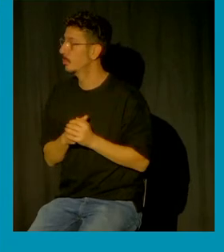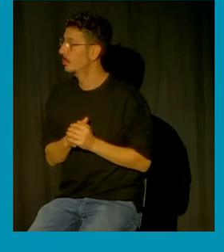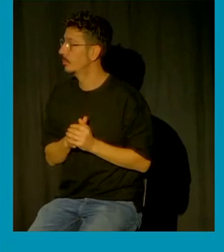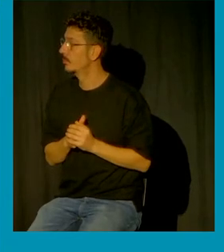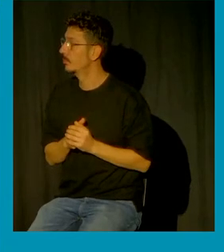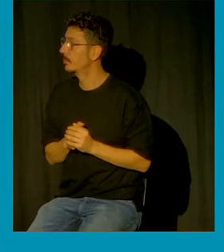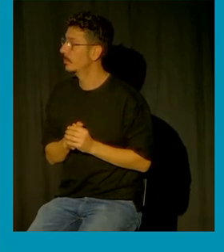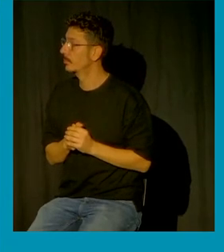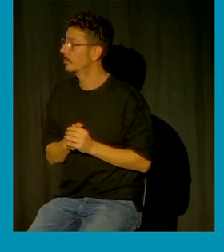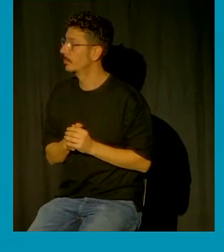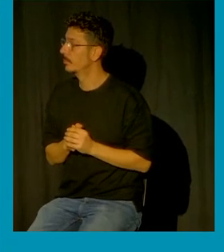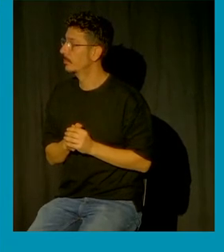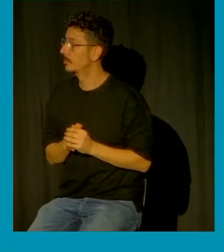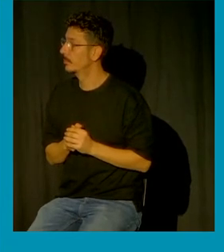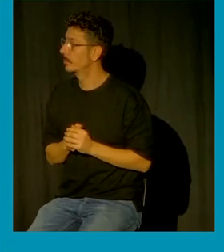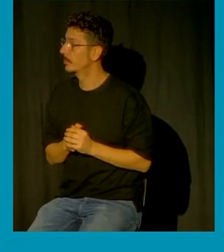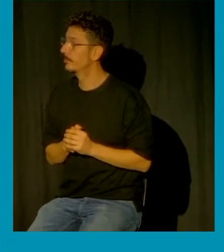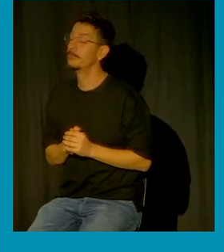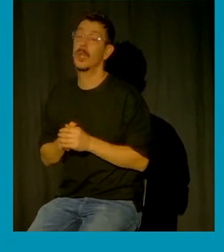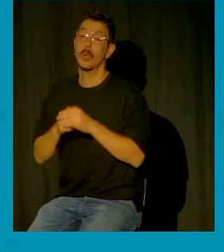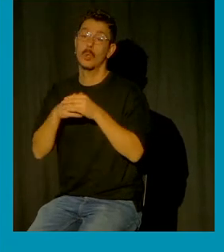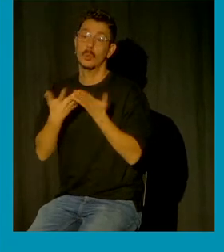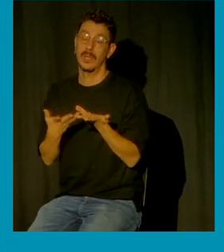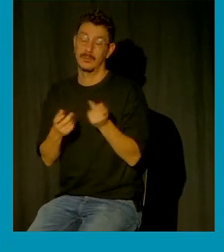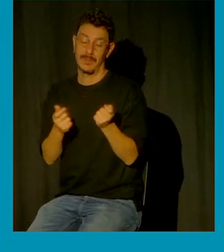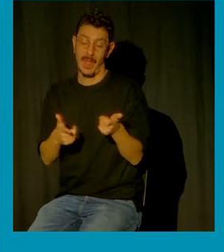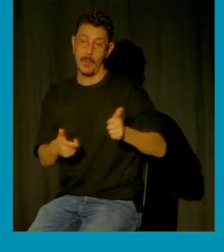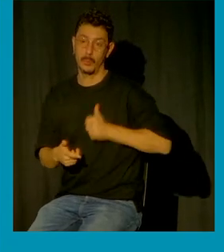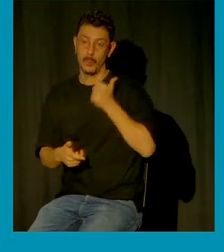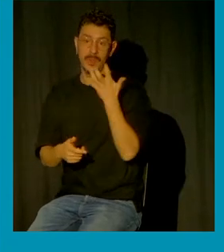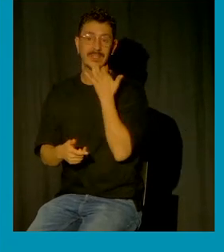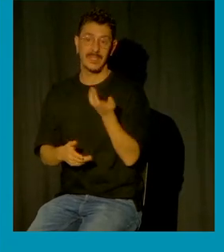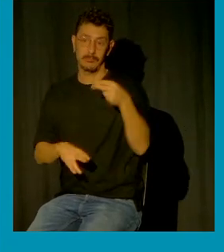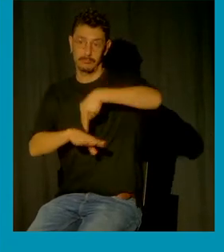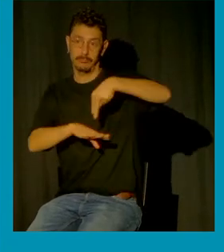doncs hi donem aquesta oportunitat si podeu pujar sisplau